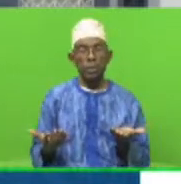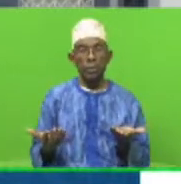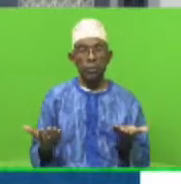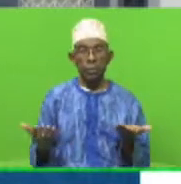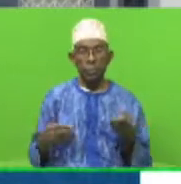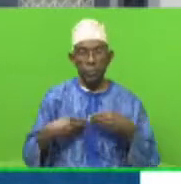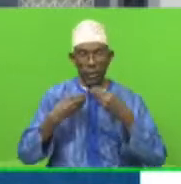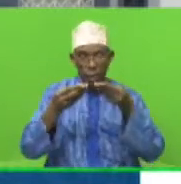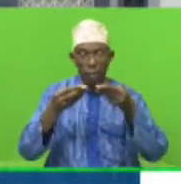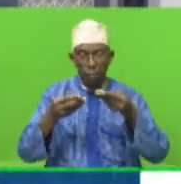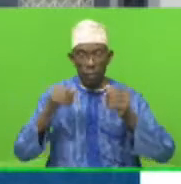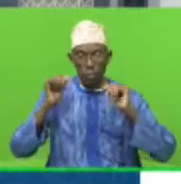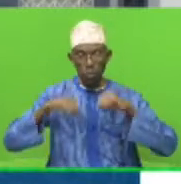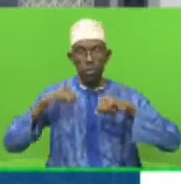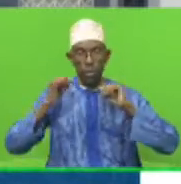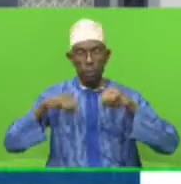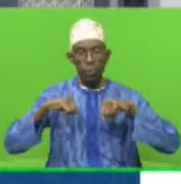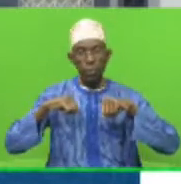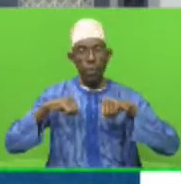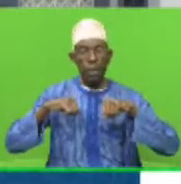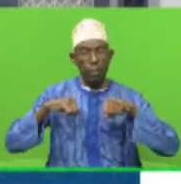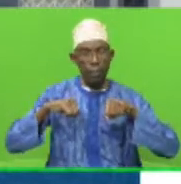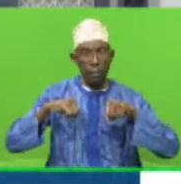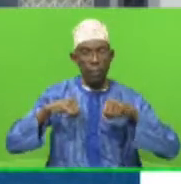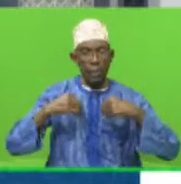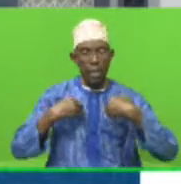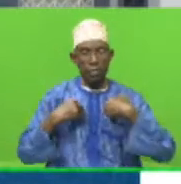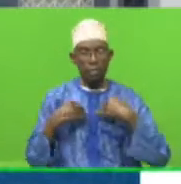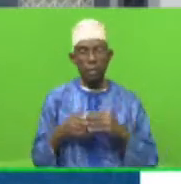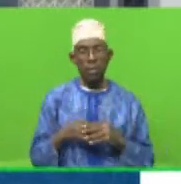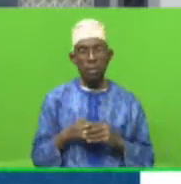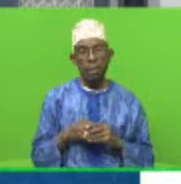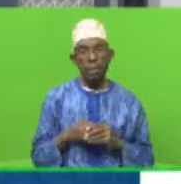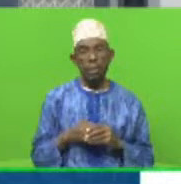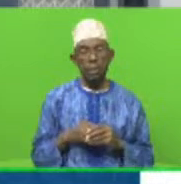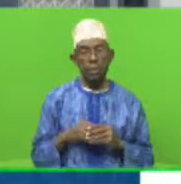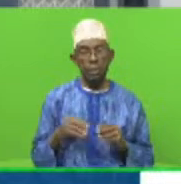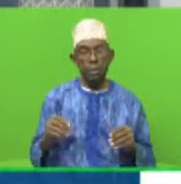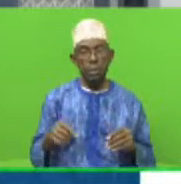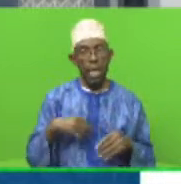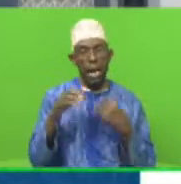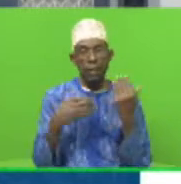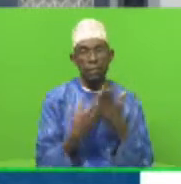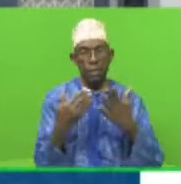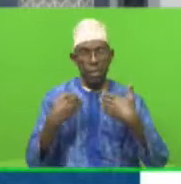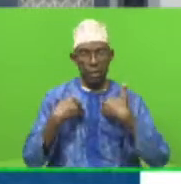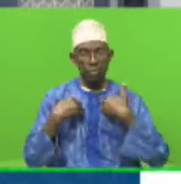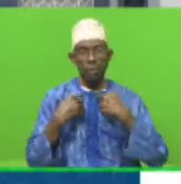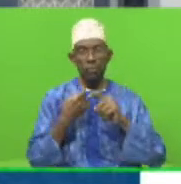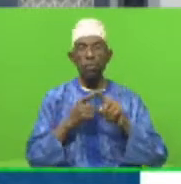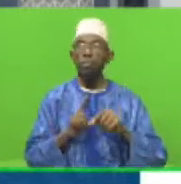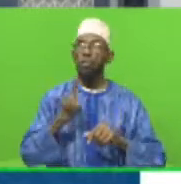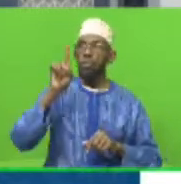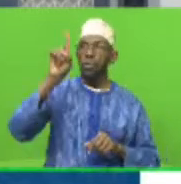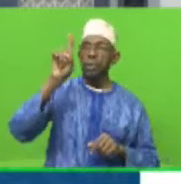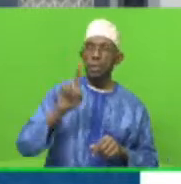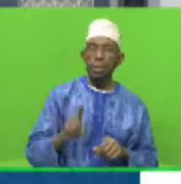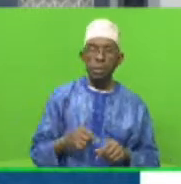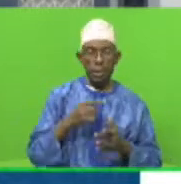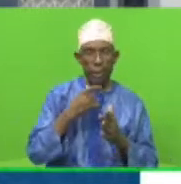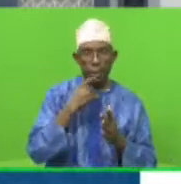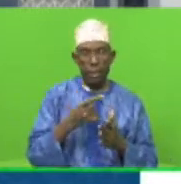has given you the ability to acquire whatever you have. وَمَا بِكُمْ. Everything that you have comes from Allah subhanahu wa ta'ala.